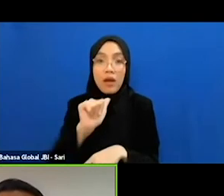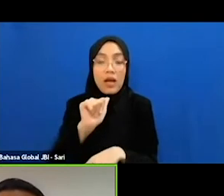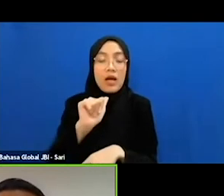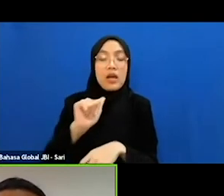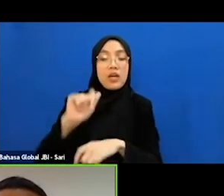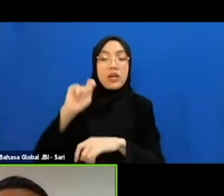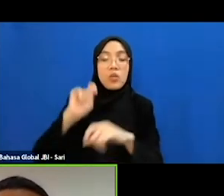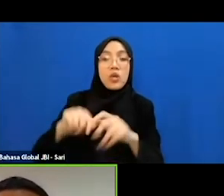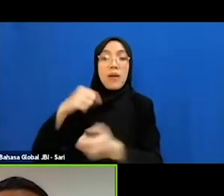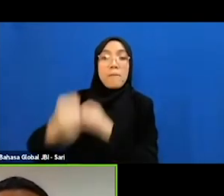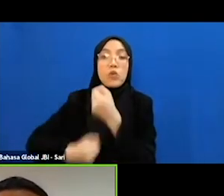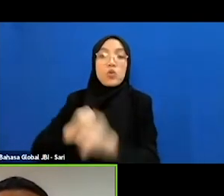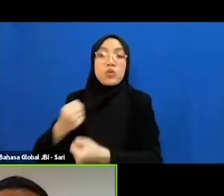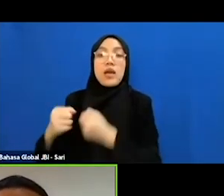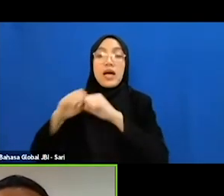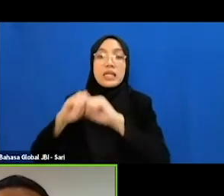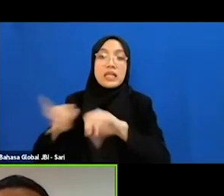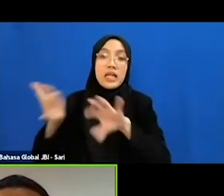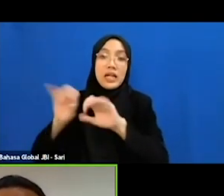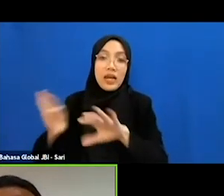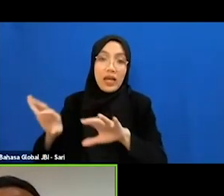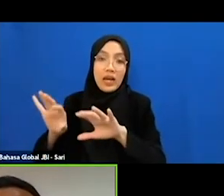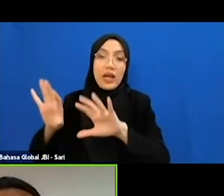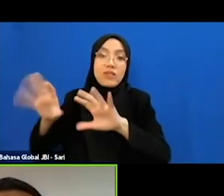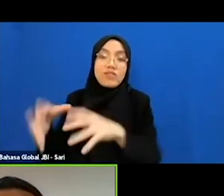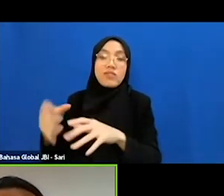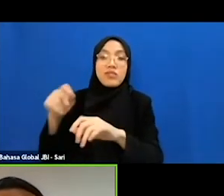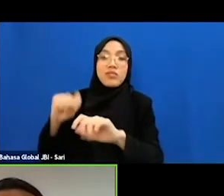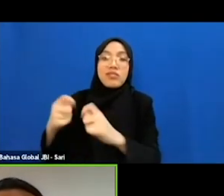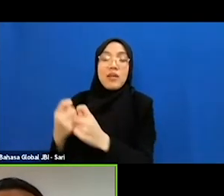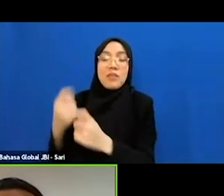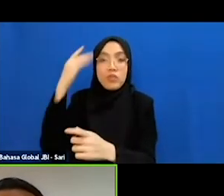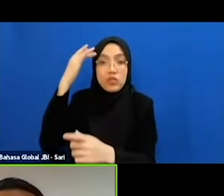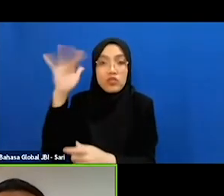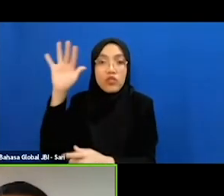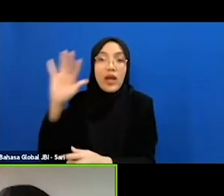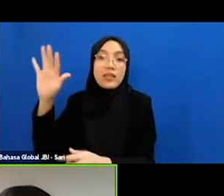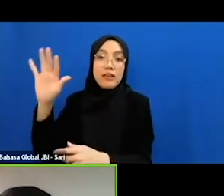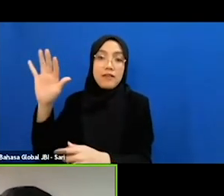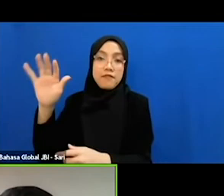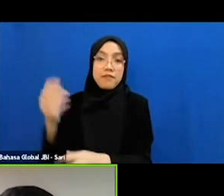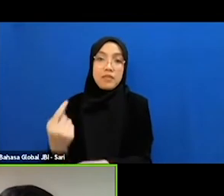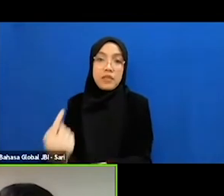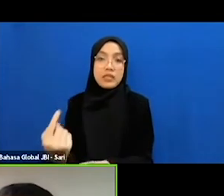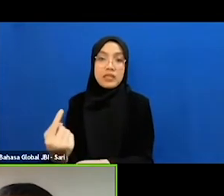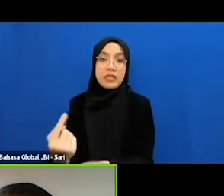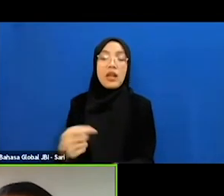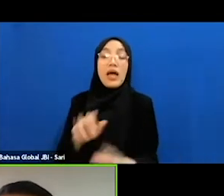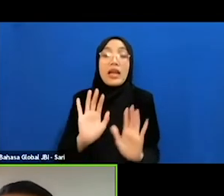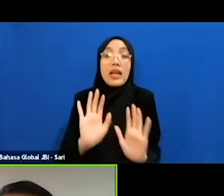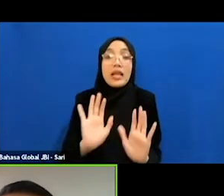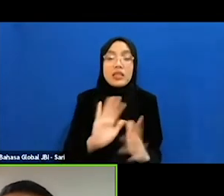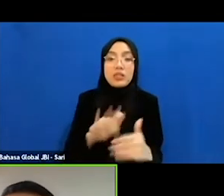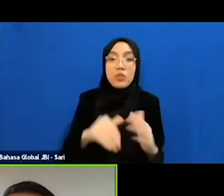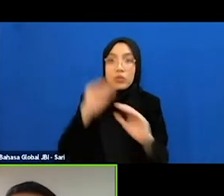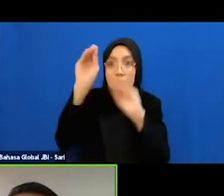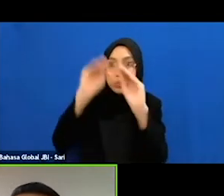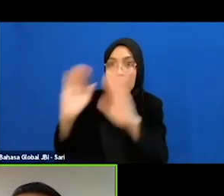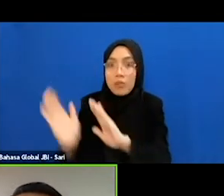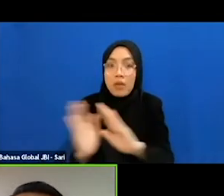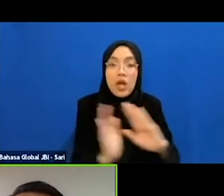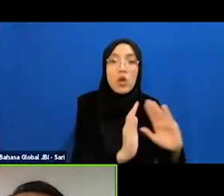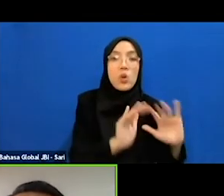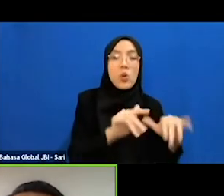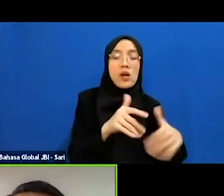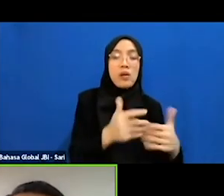perusahaan periklanan oleh baik kreatif mereka nah ini nanti diatur bahwa